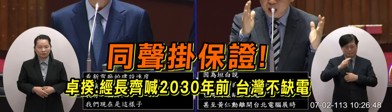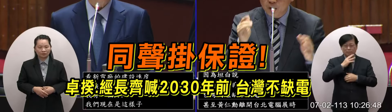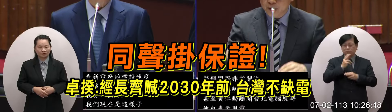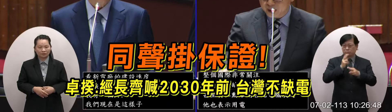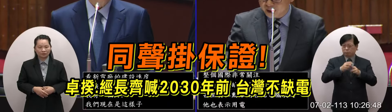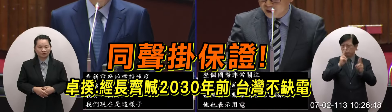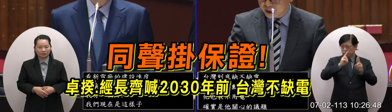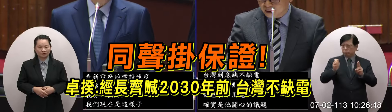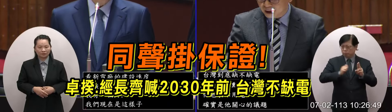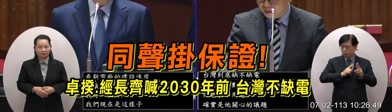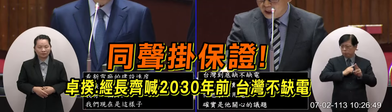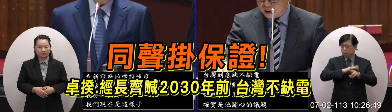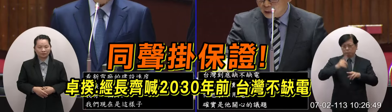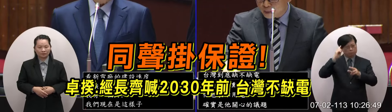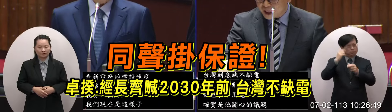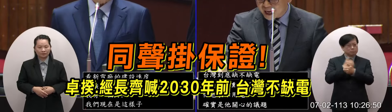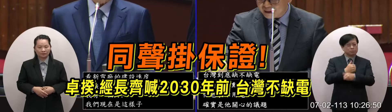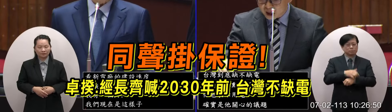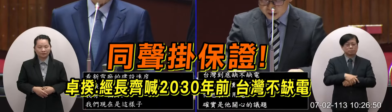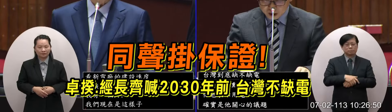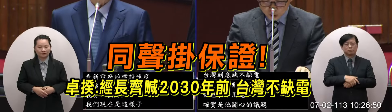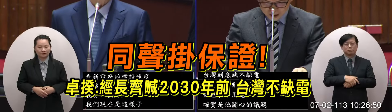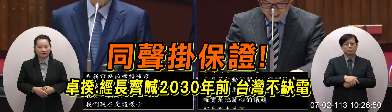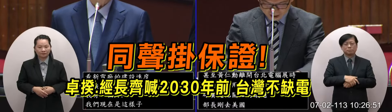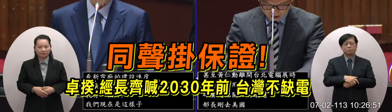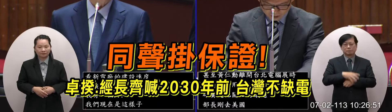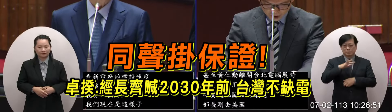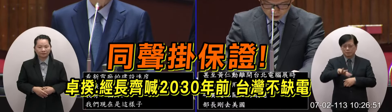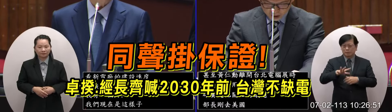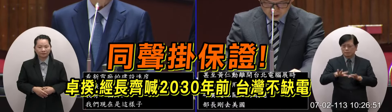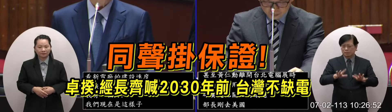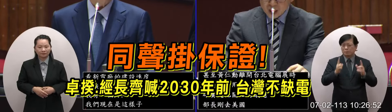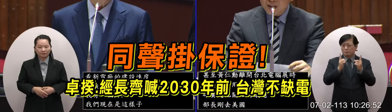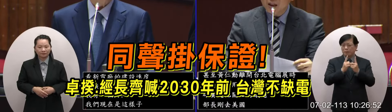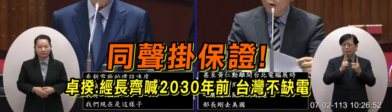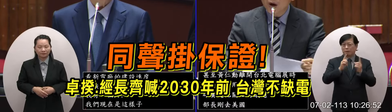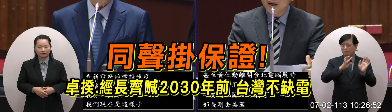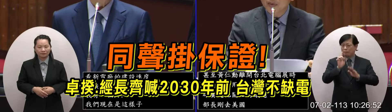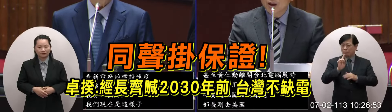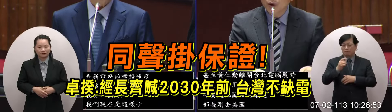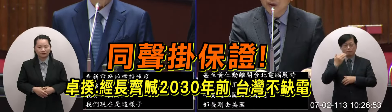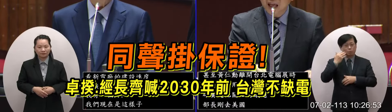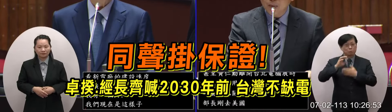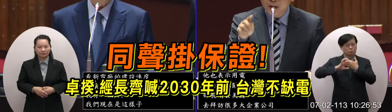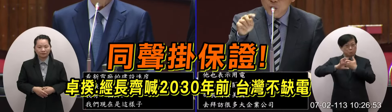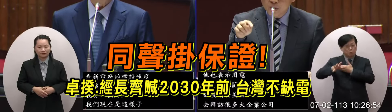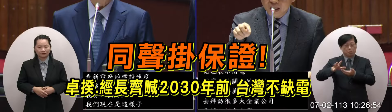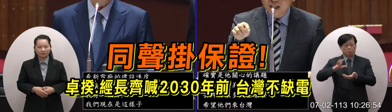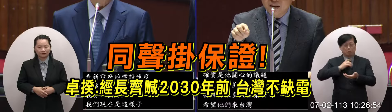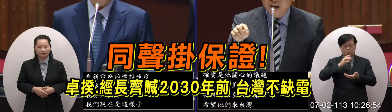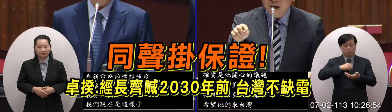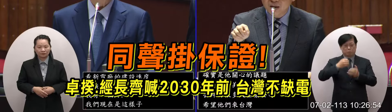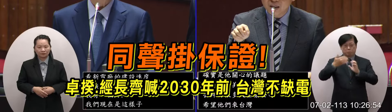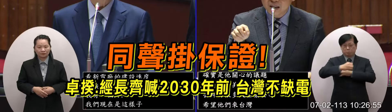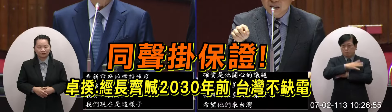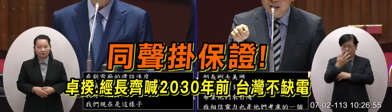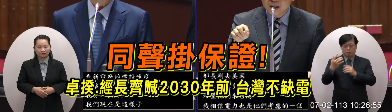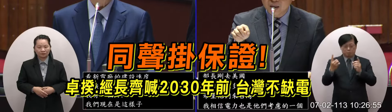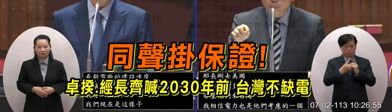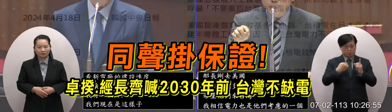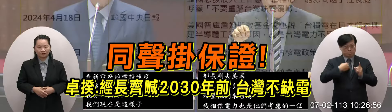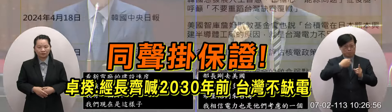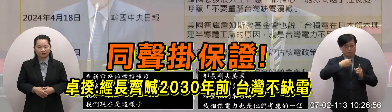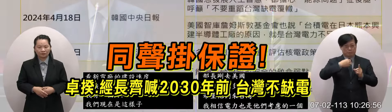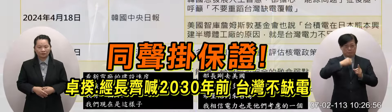也是他们考虑的一个点哈。那我们看到一个状态哈，就是整个外媒对于台湾用电哈，其